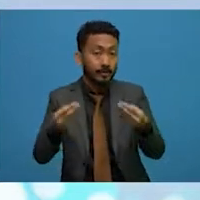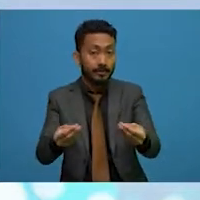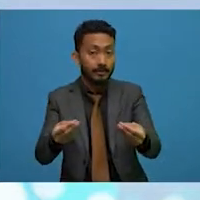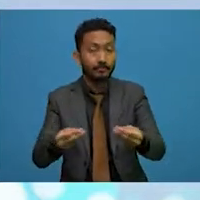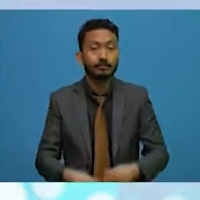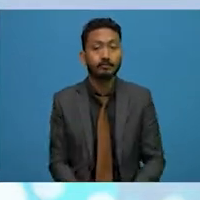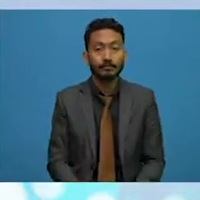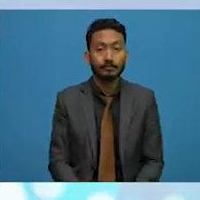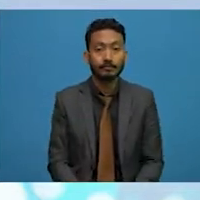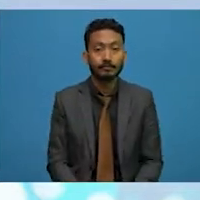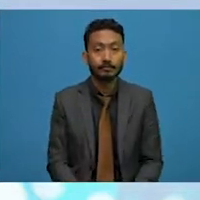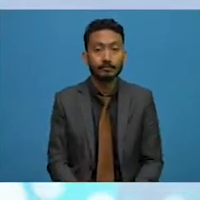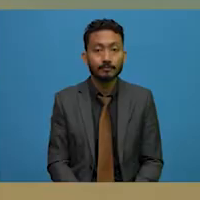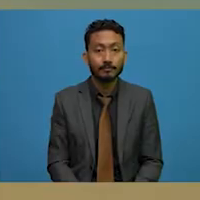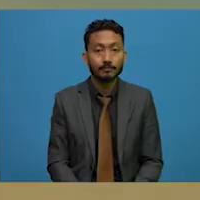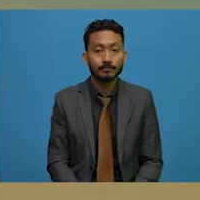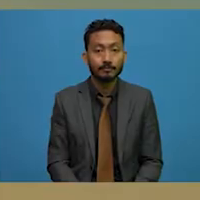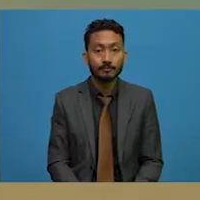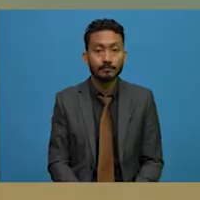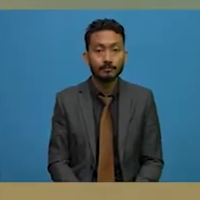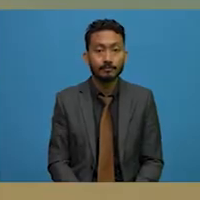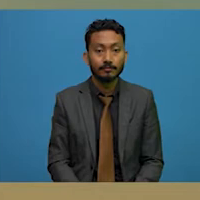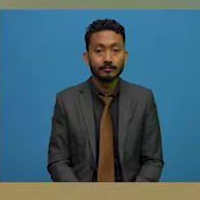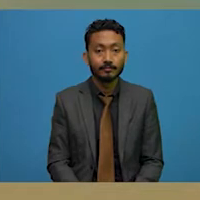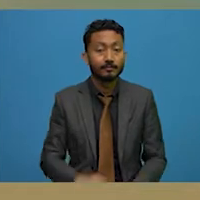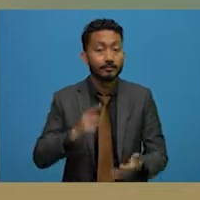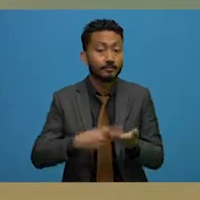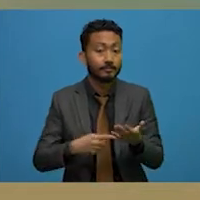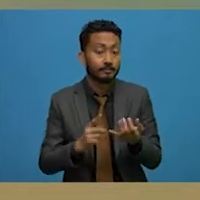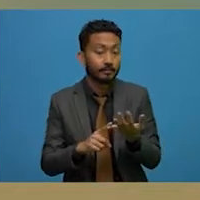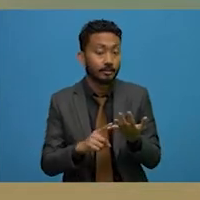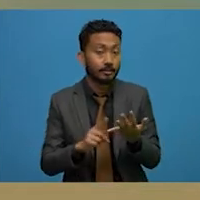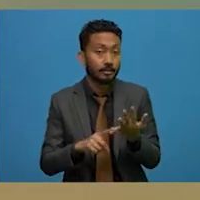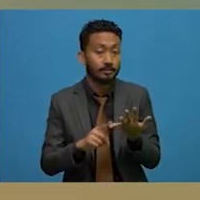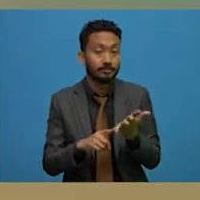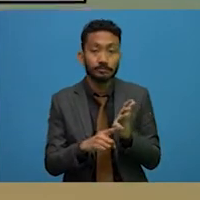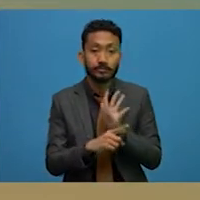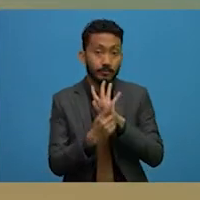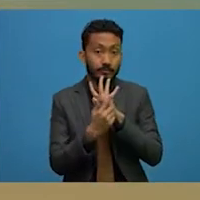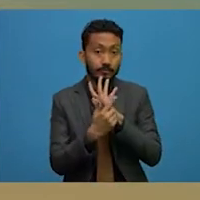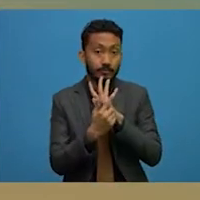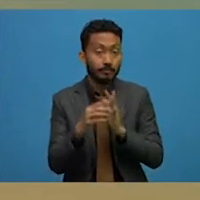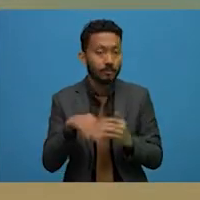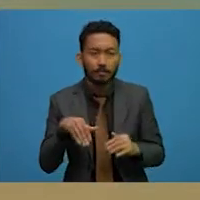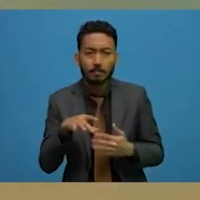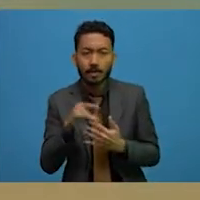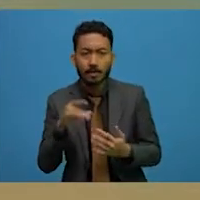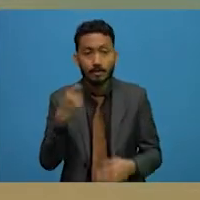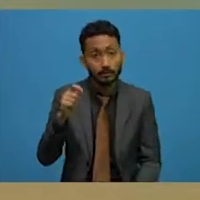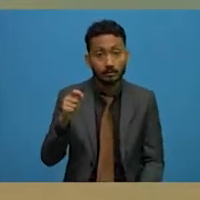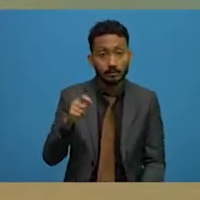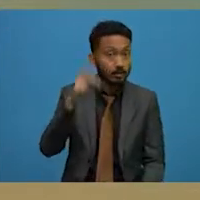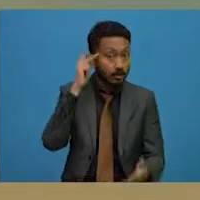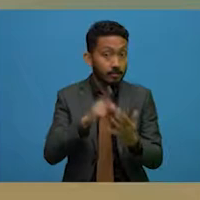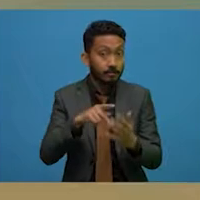melalui bahan sastera tersebut. Ciri terakhir, pemilihan teks. Sebelum memilih teks,